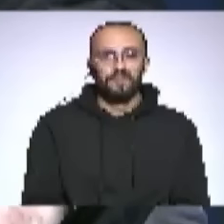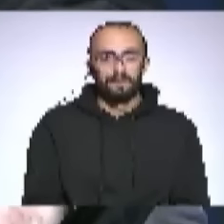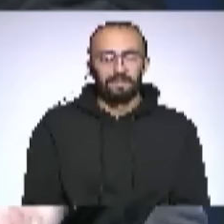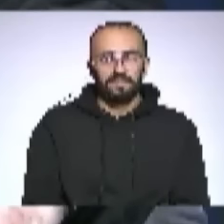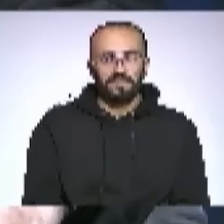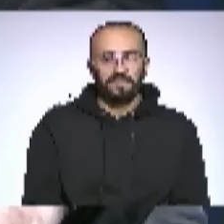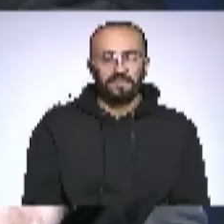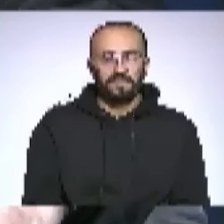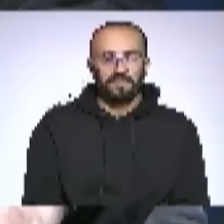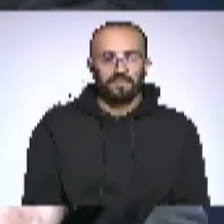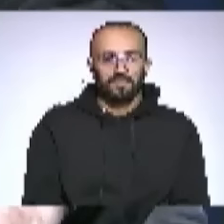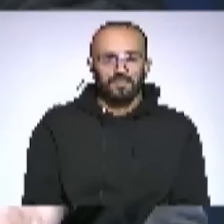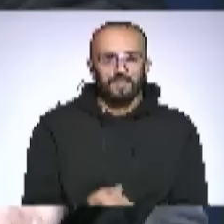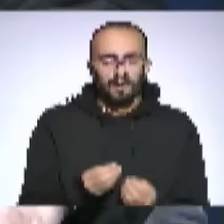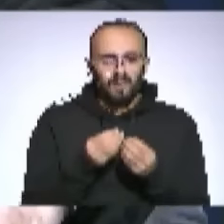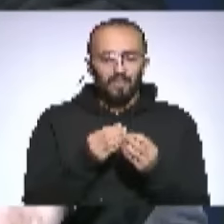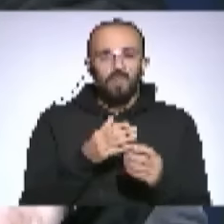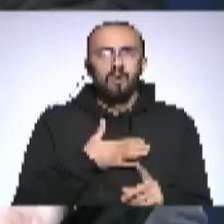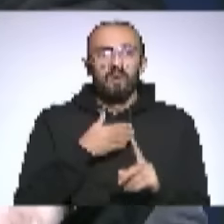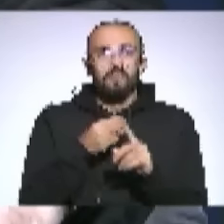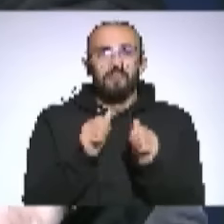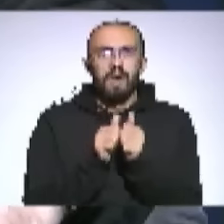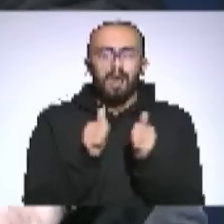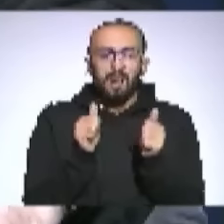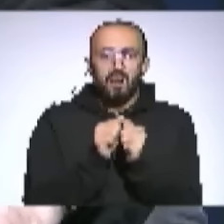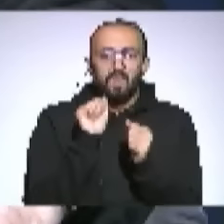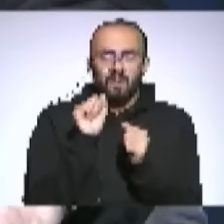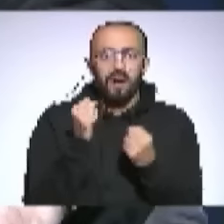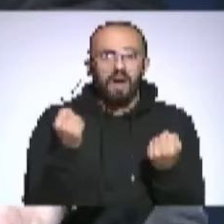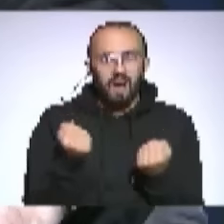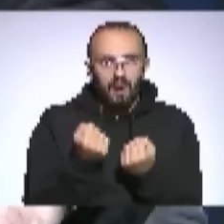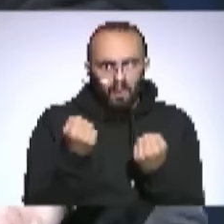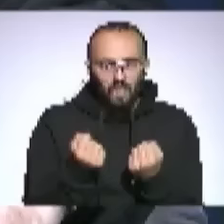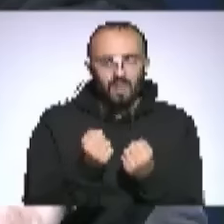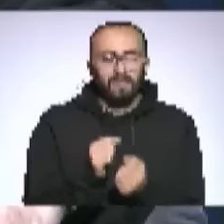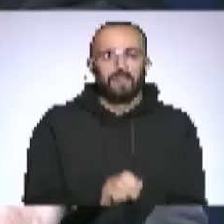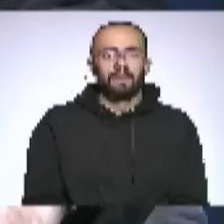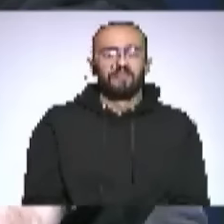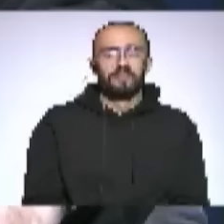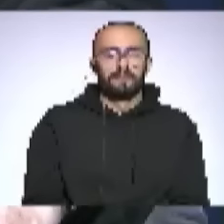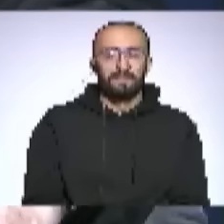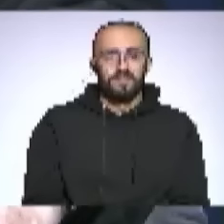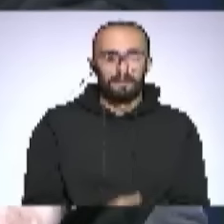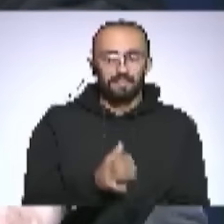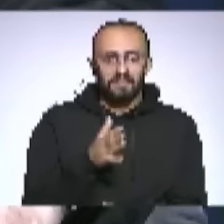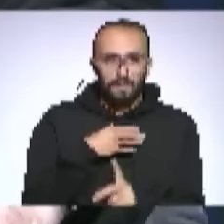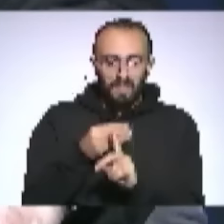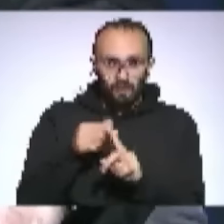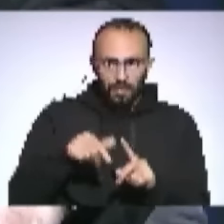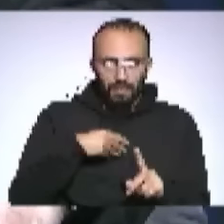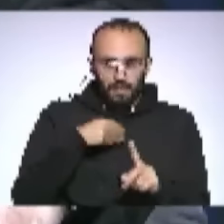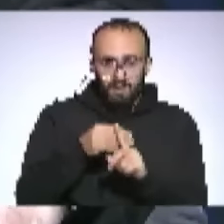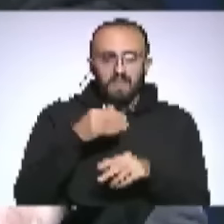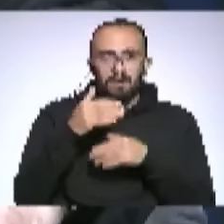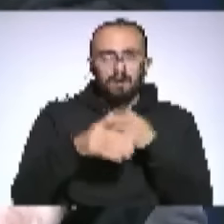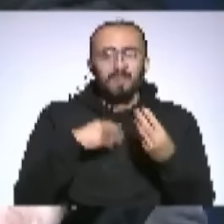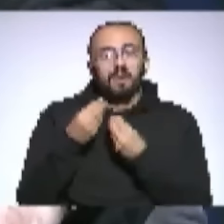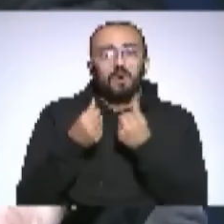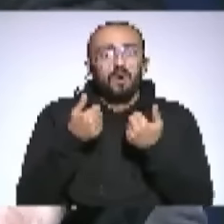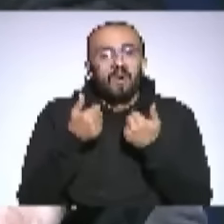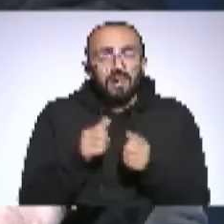وقدم كل الحب لاهله وكل الحب ليه ومحبتك الحاليه ليه ومعاملاتك